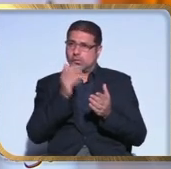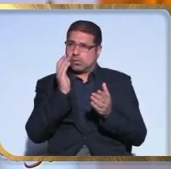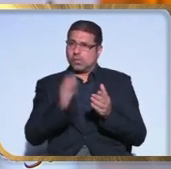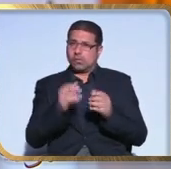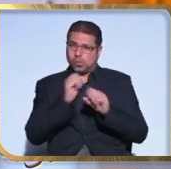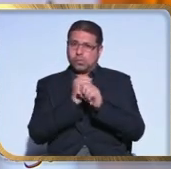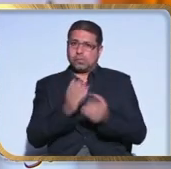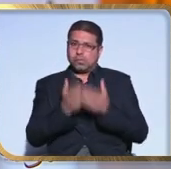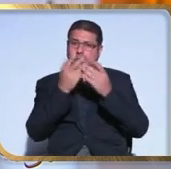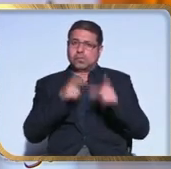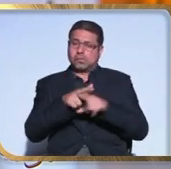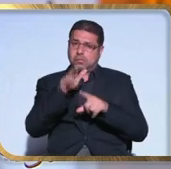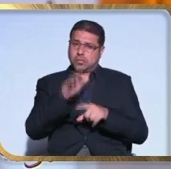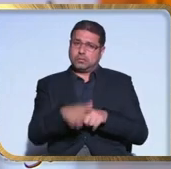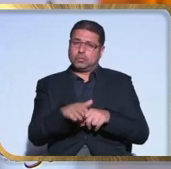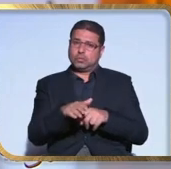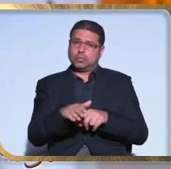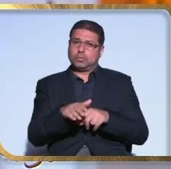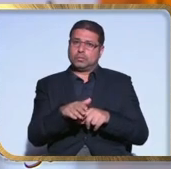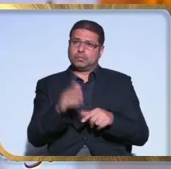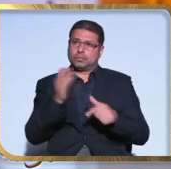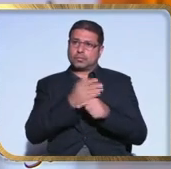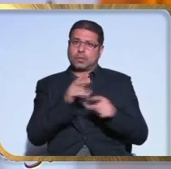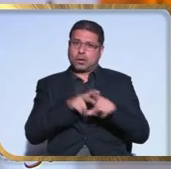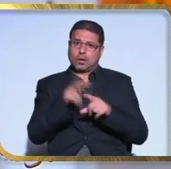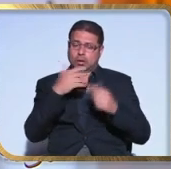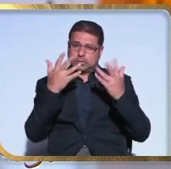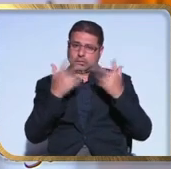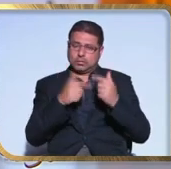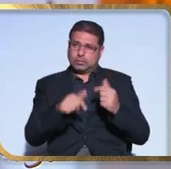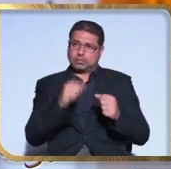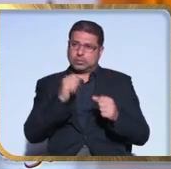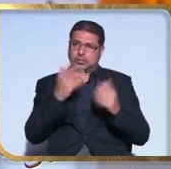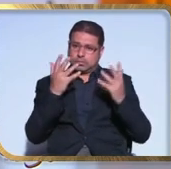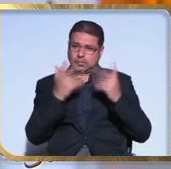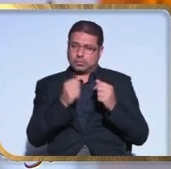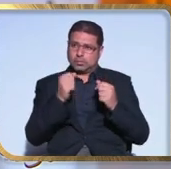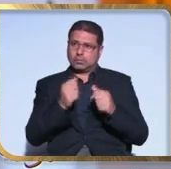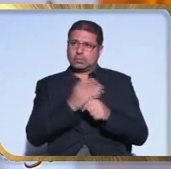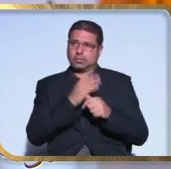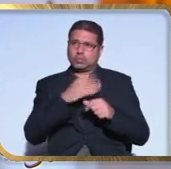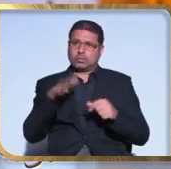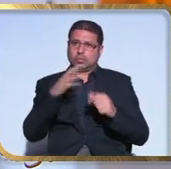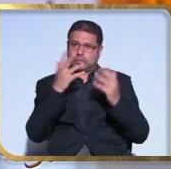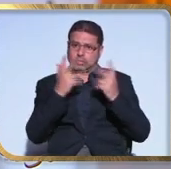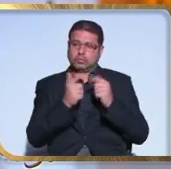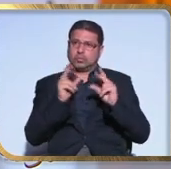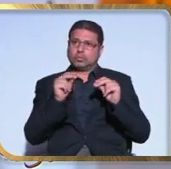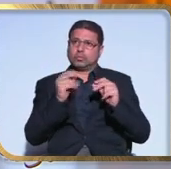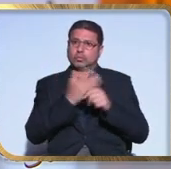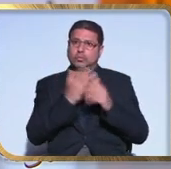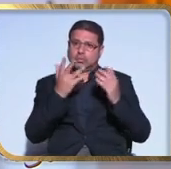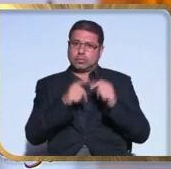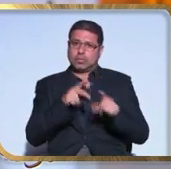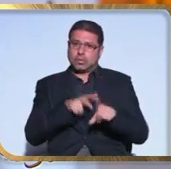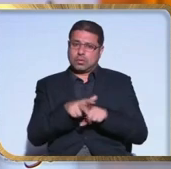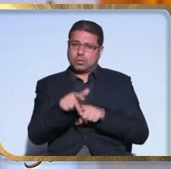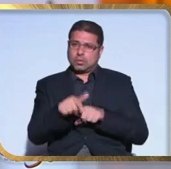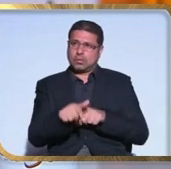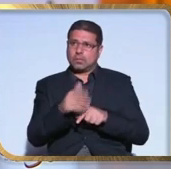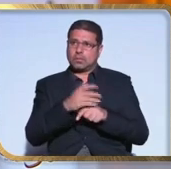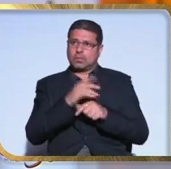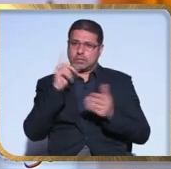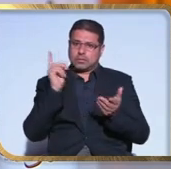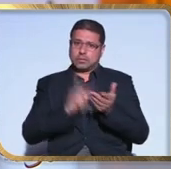ياتي يوم القيامه فيجرى عليه الحساب يجرى عليه هيجرى على الجميع الحساب لكن يجرى عليه العقاب انه